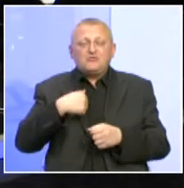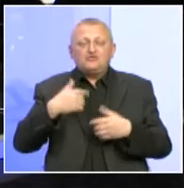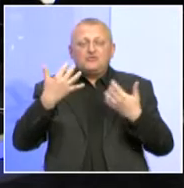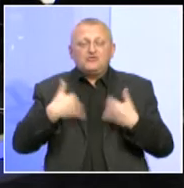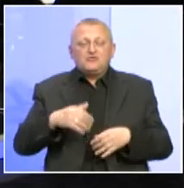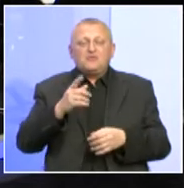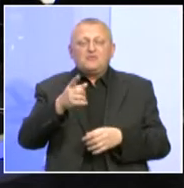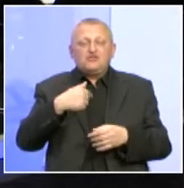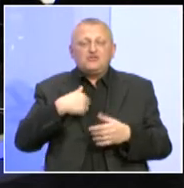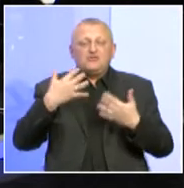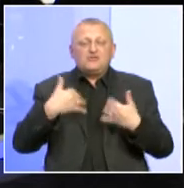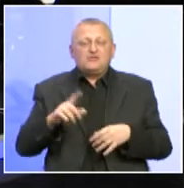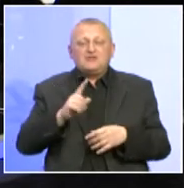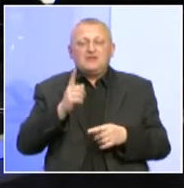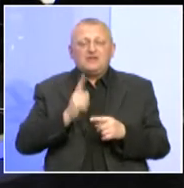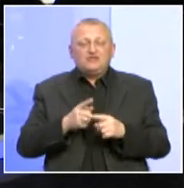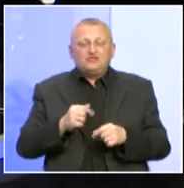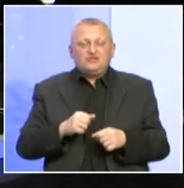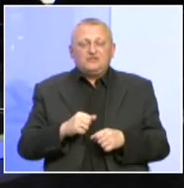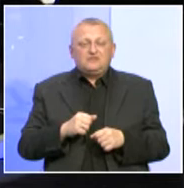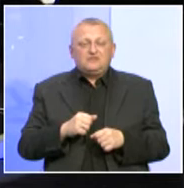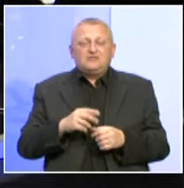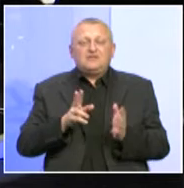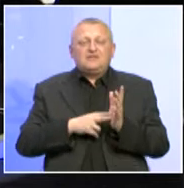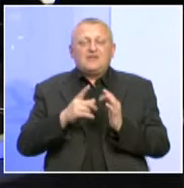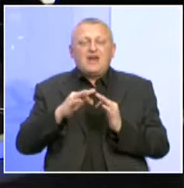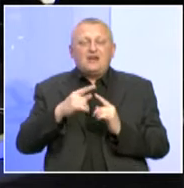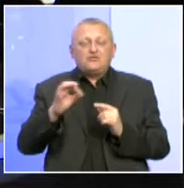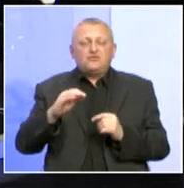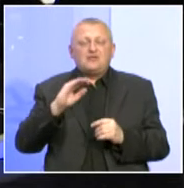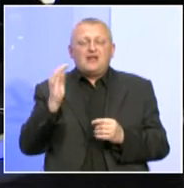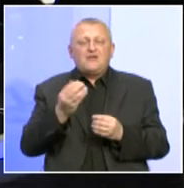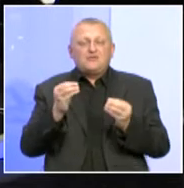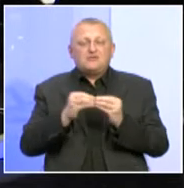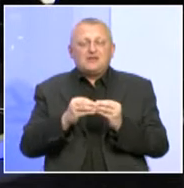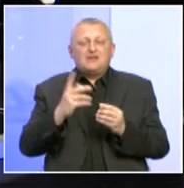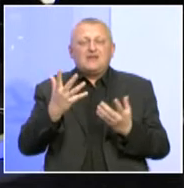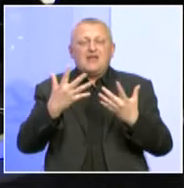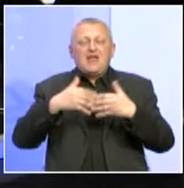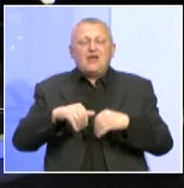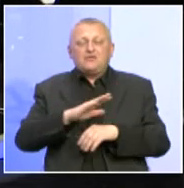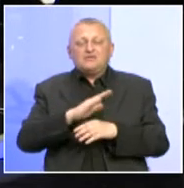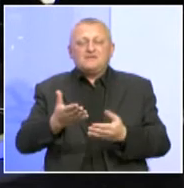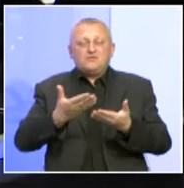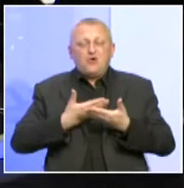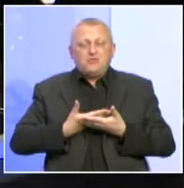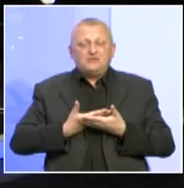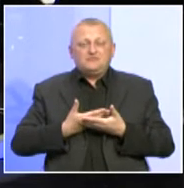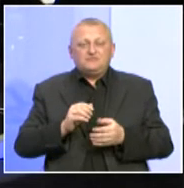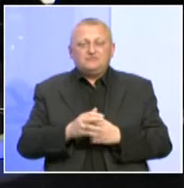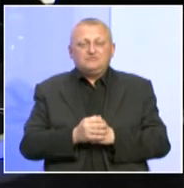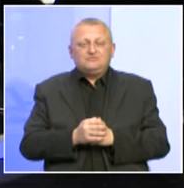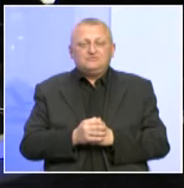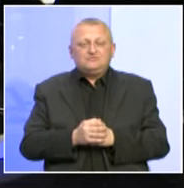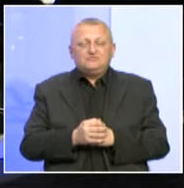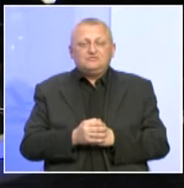Ako ovo, mi ćemo izgubiti. Nije istina. Recimo NATO, onda Europska zajednica i ekonomija. Svi bi samo dobili.